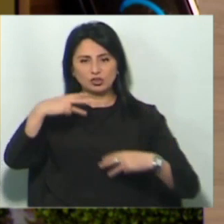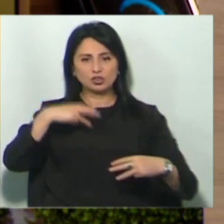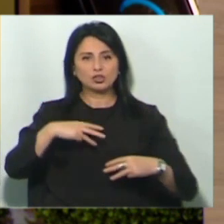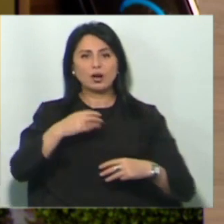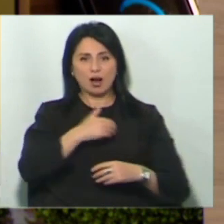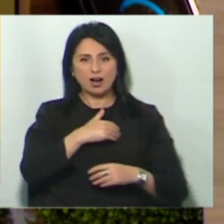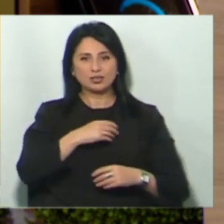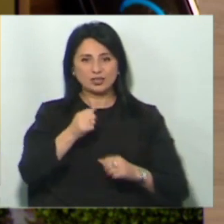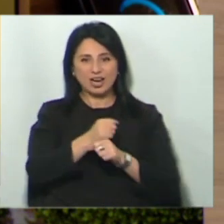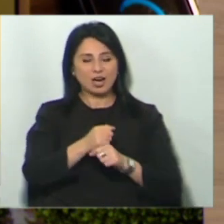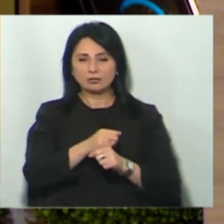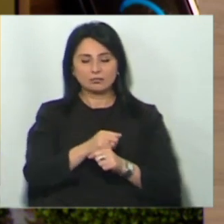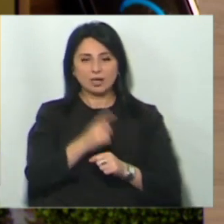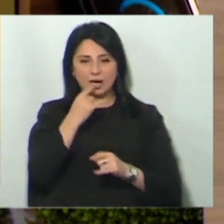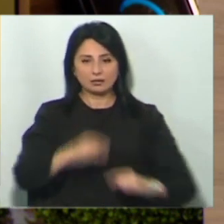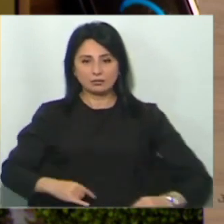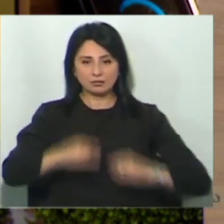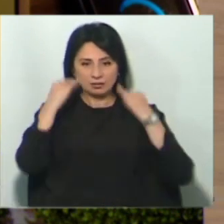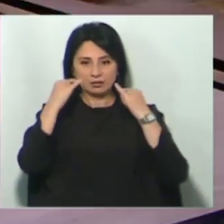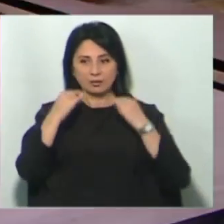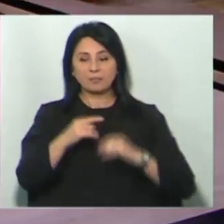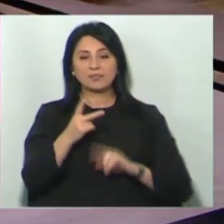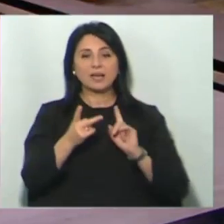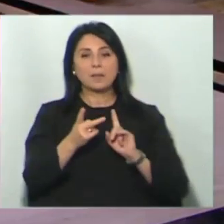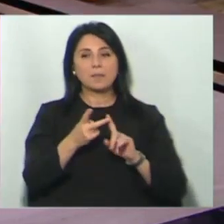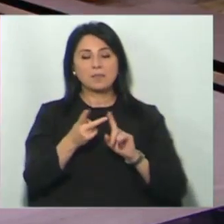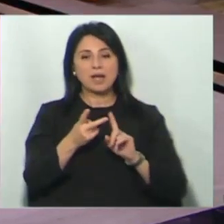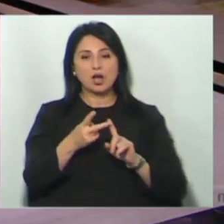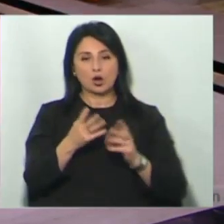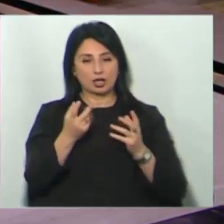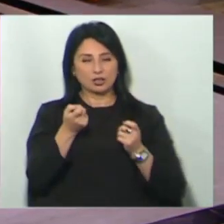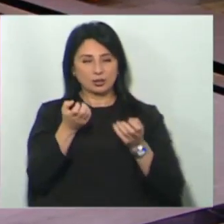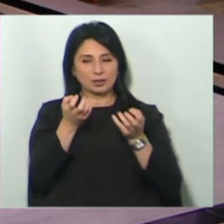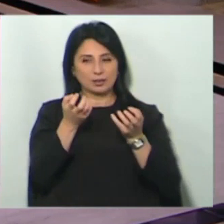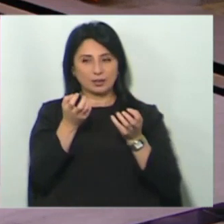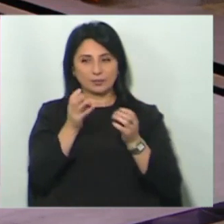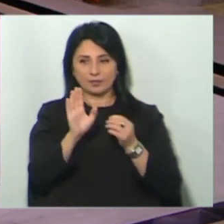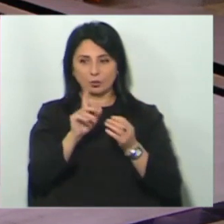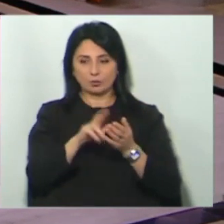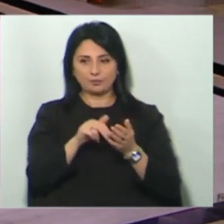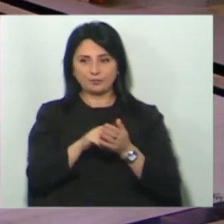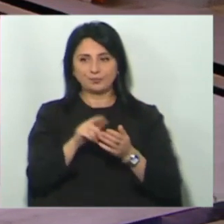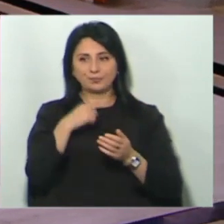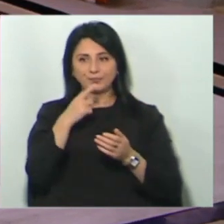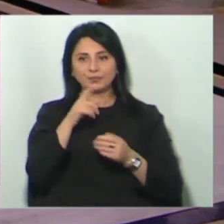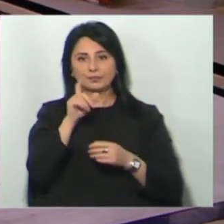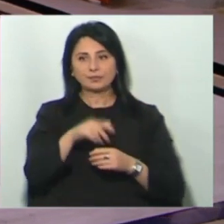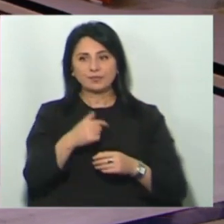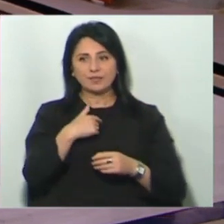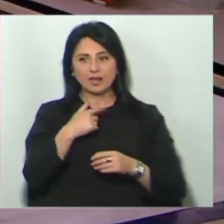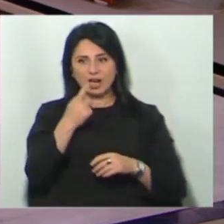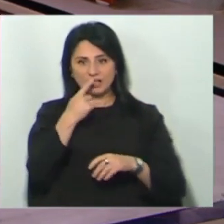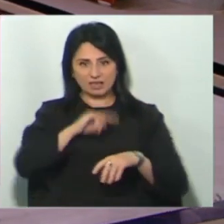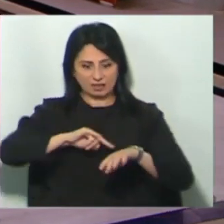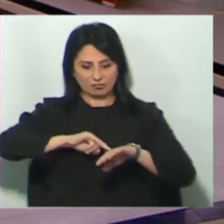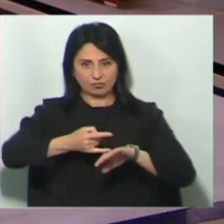tauteba, tamtrobit. Mi-au rătit tipiscani, se dare bit tot nou buchia. Ugasat, guga, ai roman bops, de a mi-a nirup,